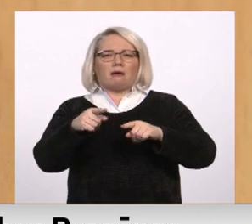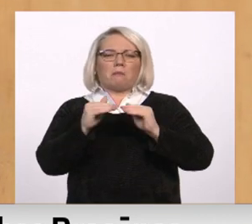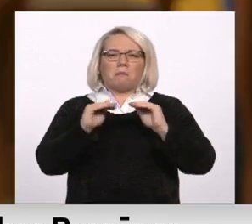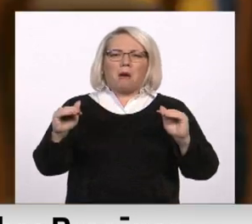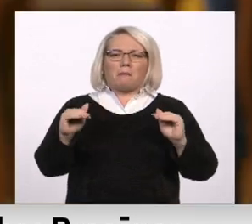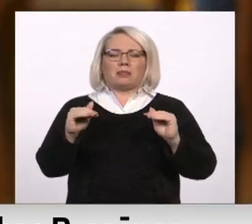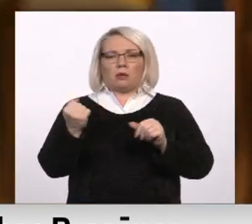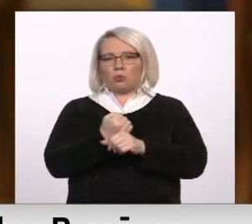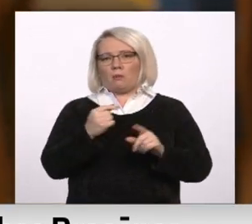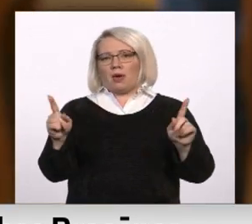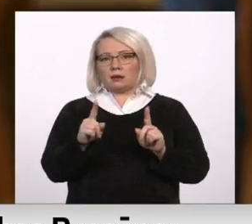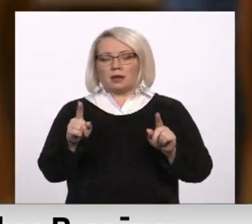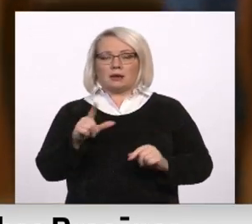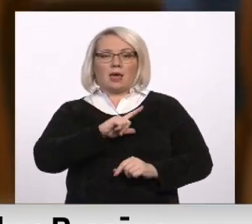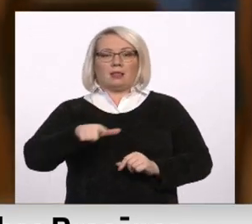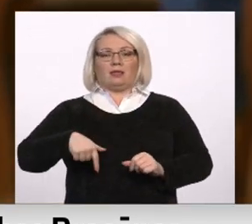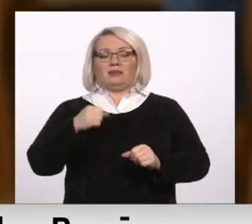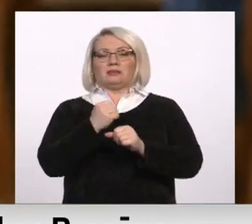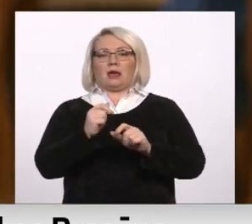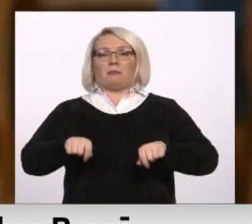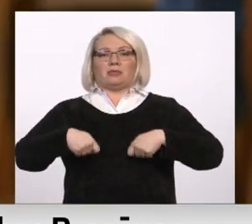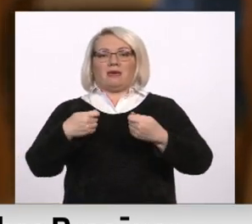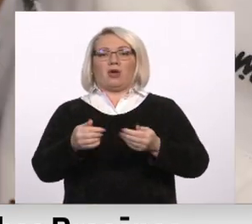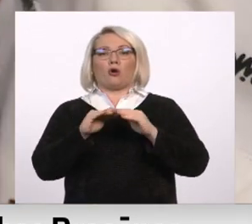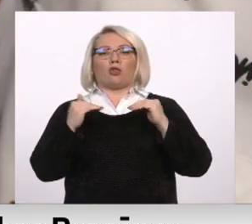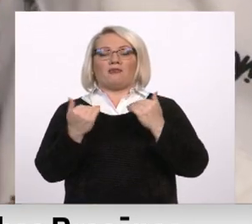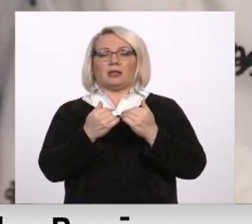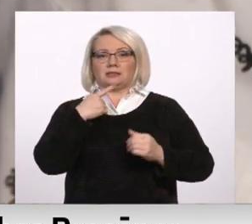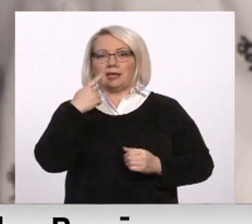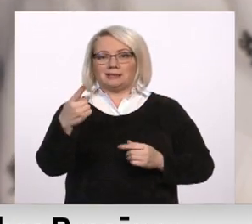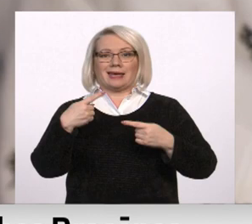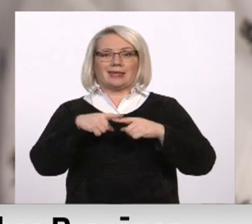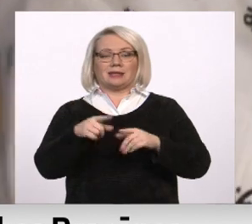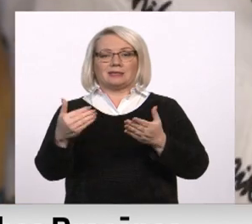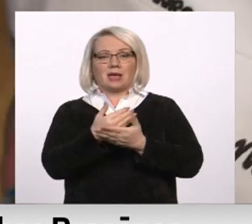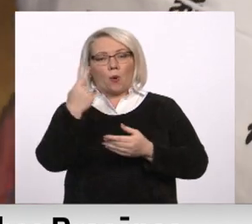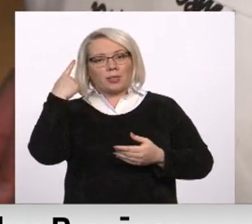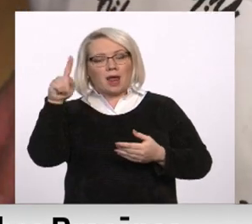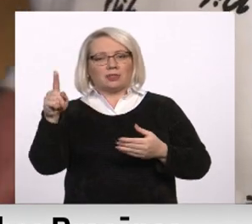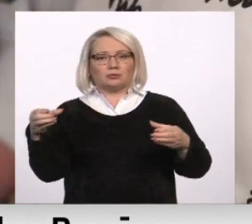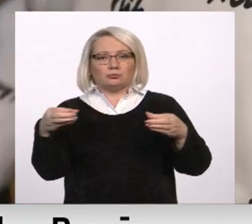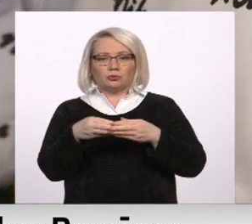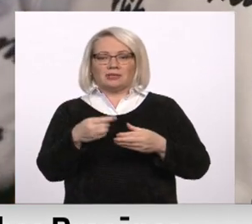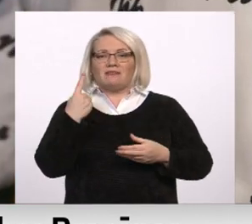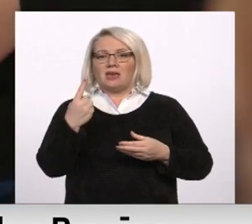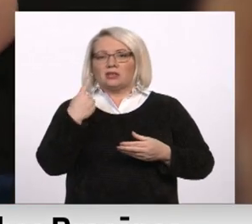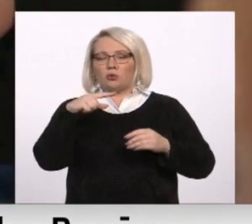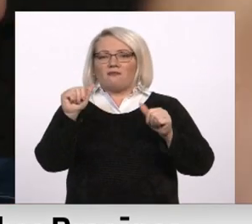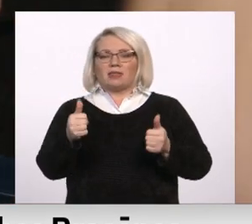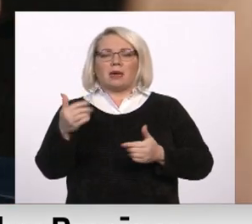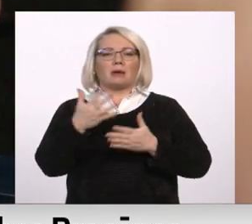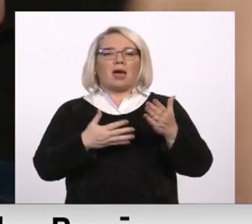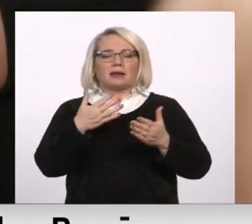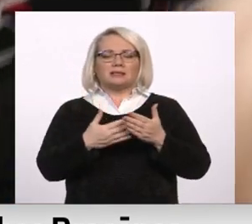pamatiem tomēr ir. Latvijas darba devēja konfederācija ir norādījusi, ka tehniskās jaunradas pulciņi ir viens no veidiem, kā risināt